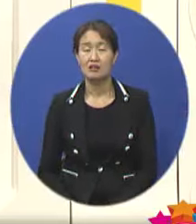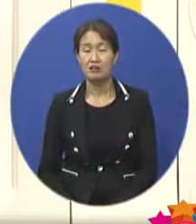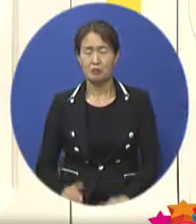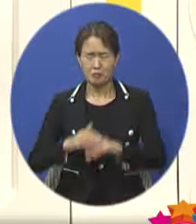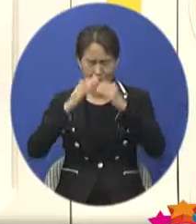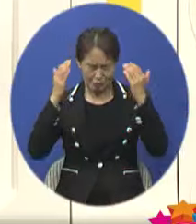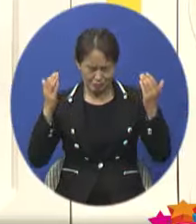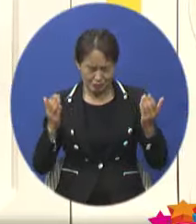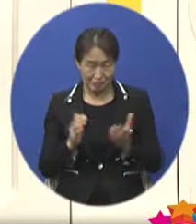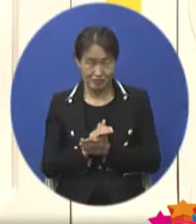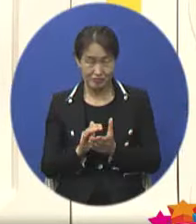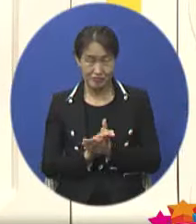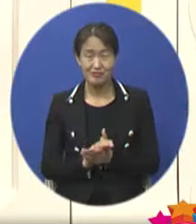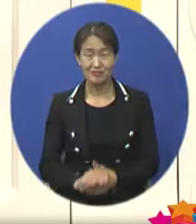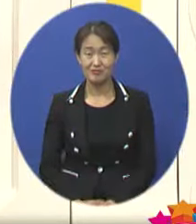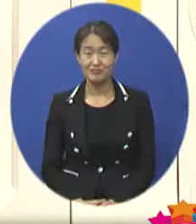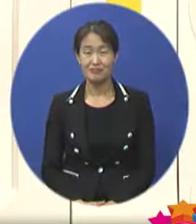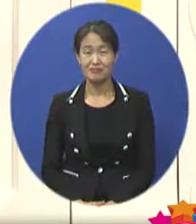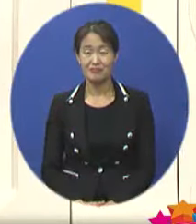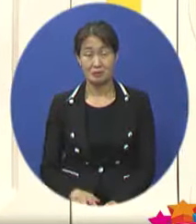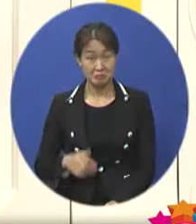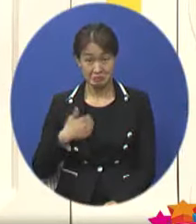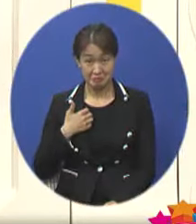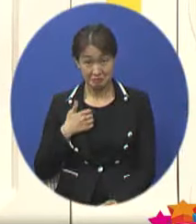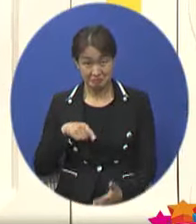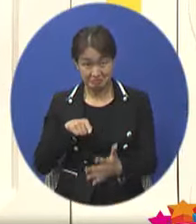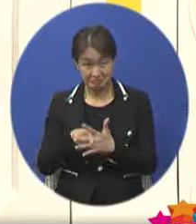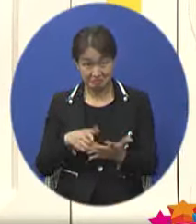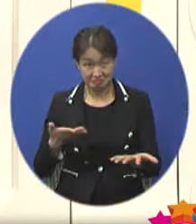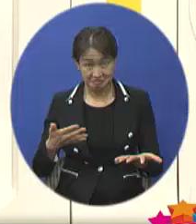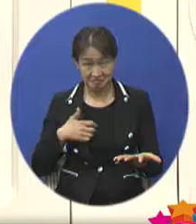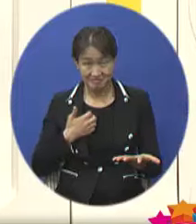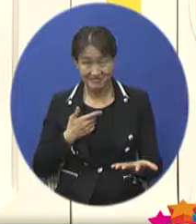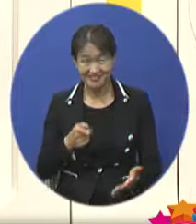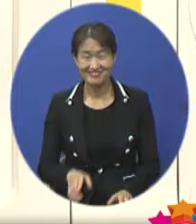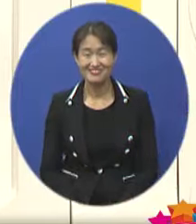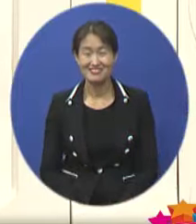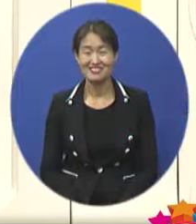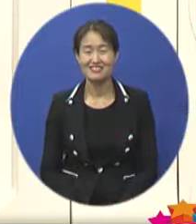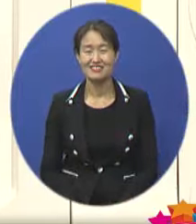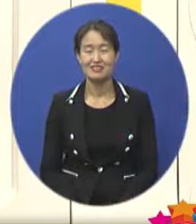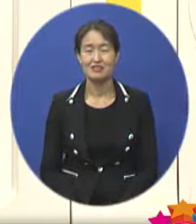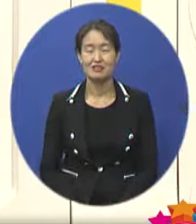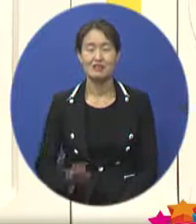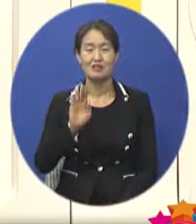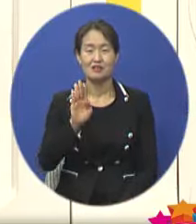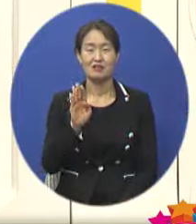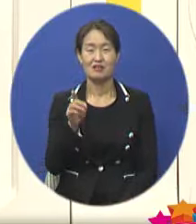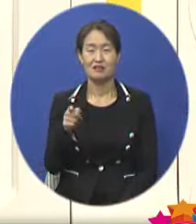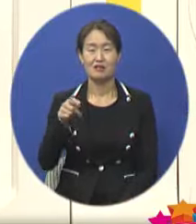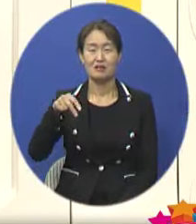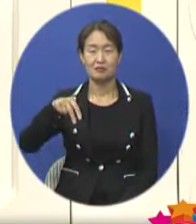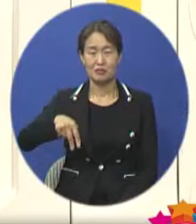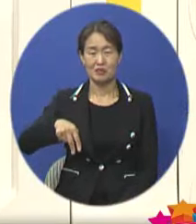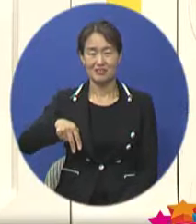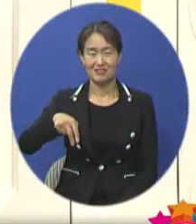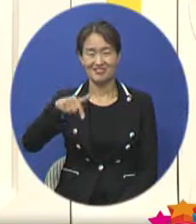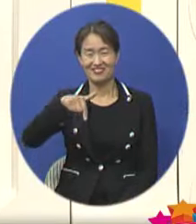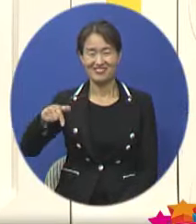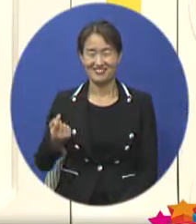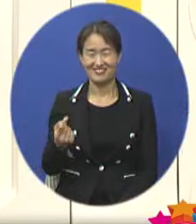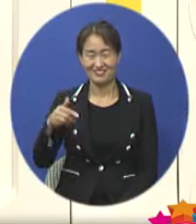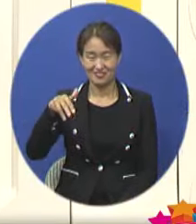친구들이다. 어떤 꽃을 선택을 해야 되지? 못 맞춰? 뭘까요? 네, 벚꽃. 벗이네.